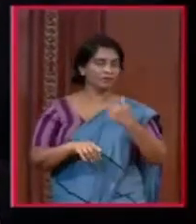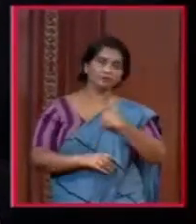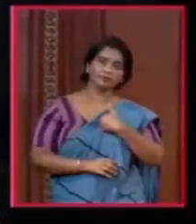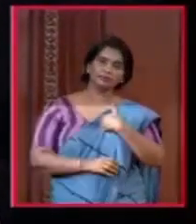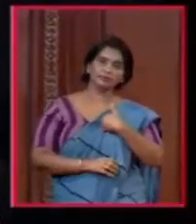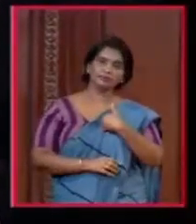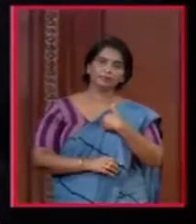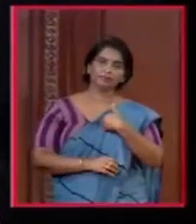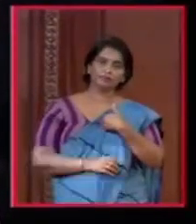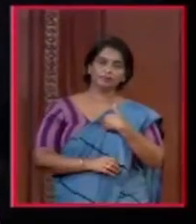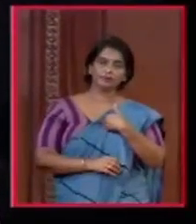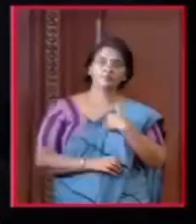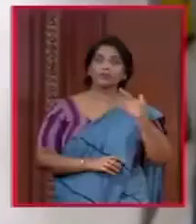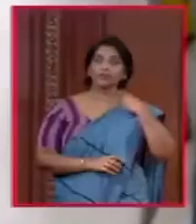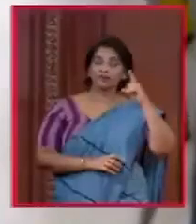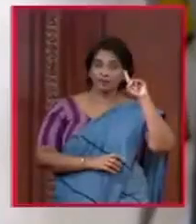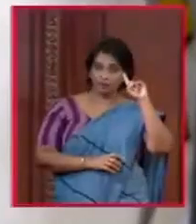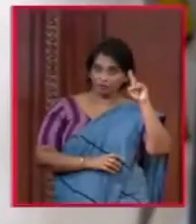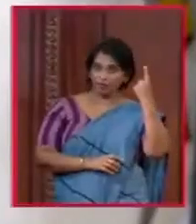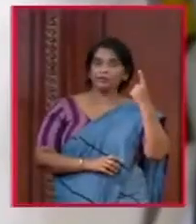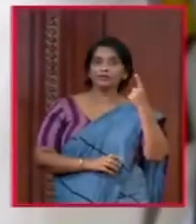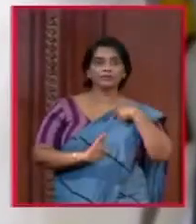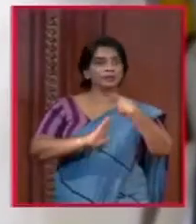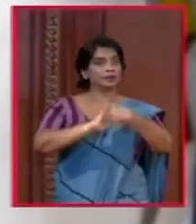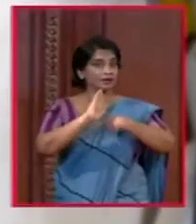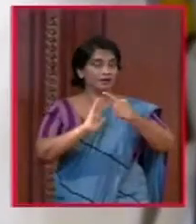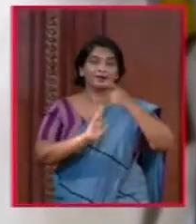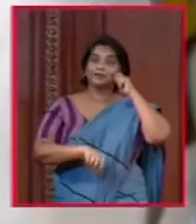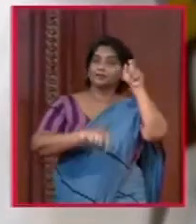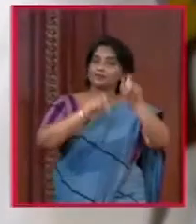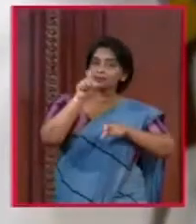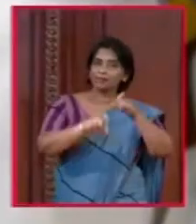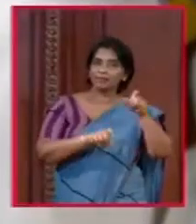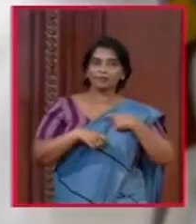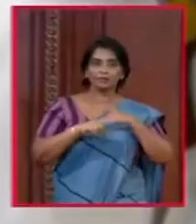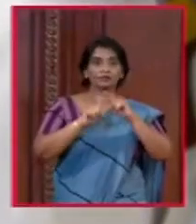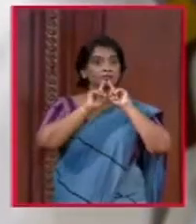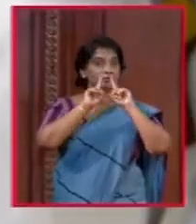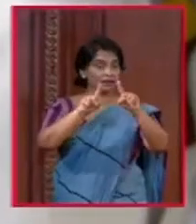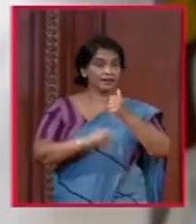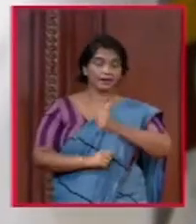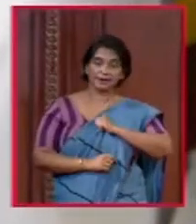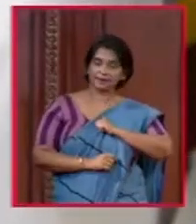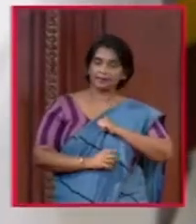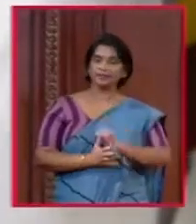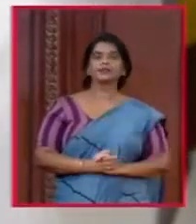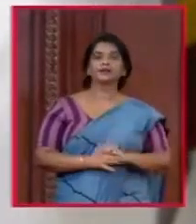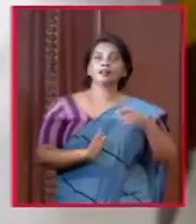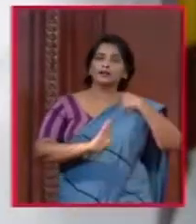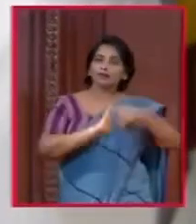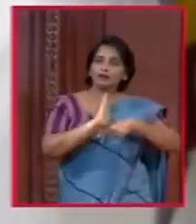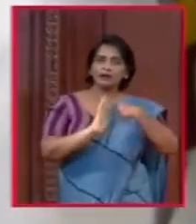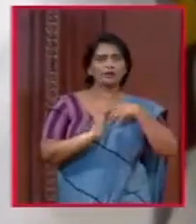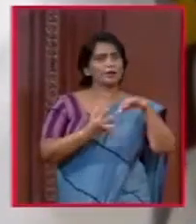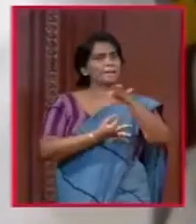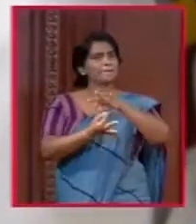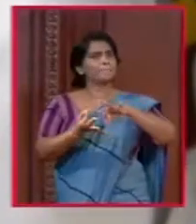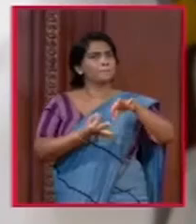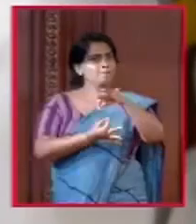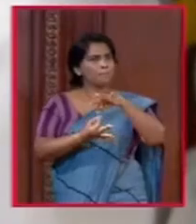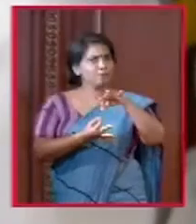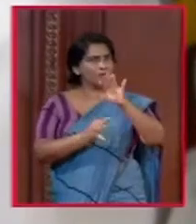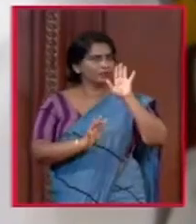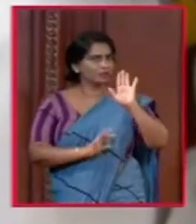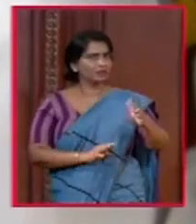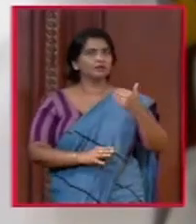මා ප්‍රථම කොටම අපේ රටේ ජනතාවට දැනුවත් කරන්න කැමති මේ රටේ ප්‍රජාතන්ත්‍රවාදය